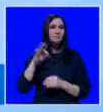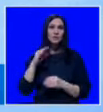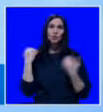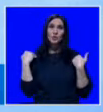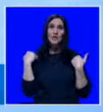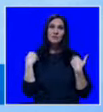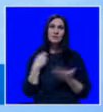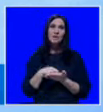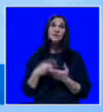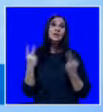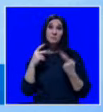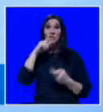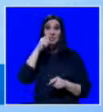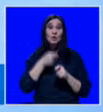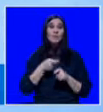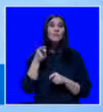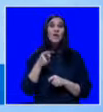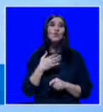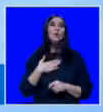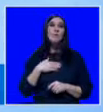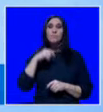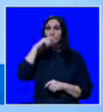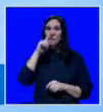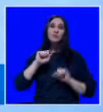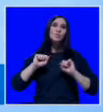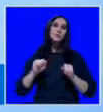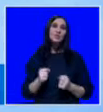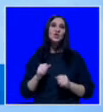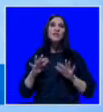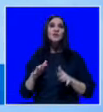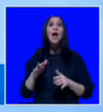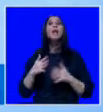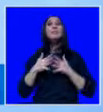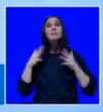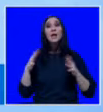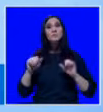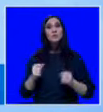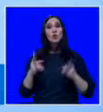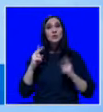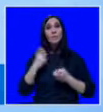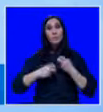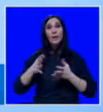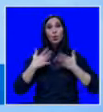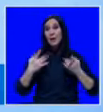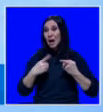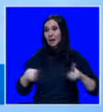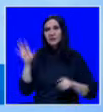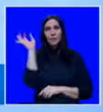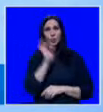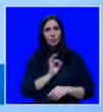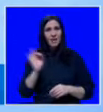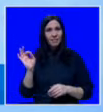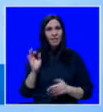е важно да направим това. Но има по-важни и по-спешни неща. И най-спешното е да решим проблема с огромната разлика в коефициентите